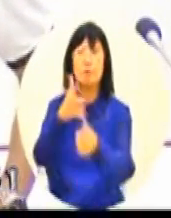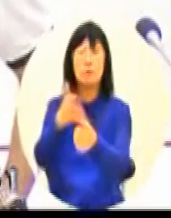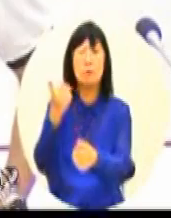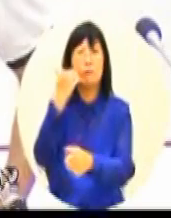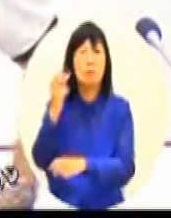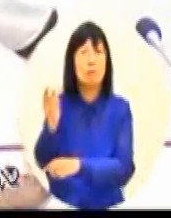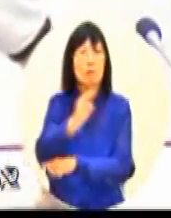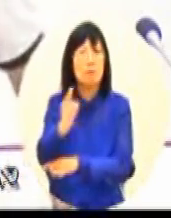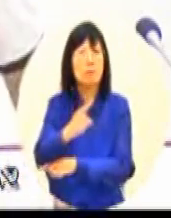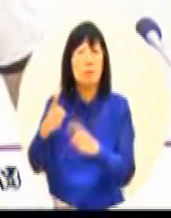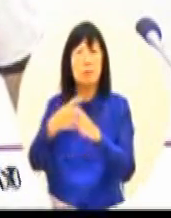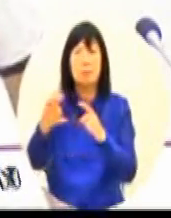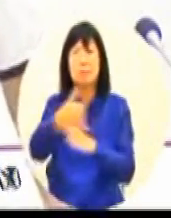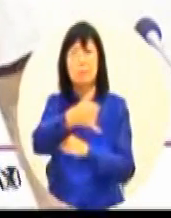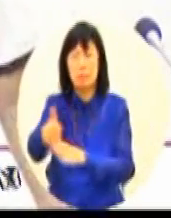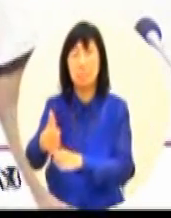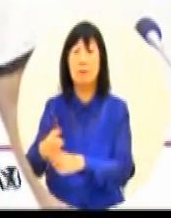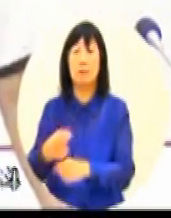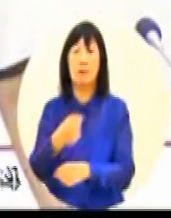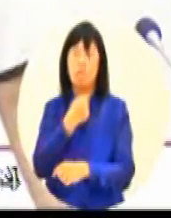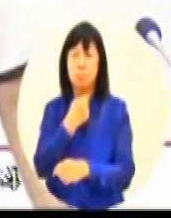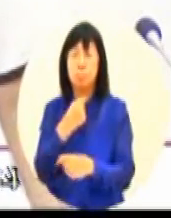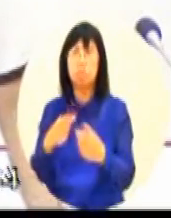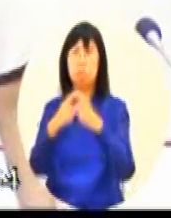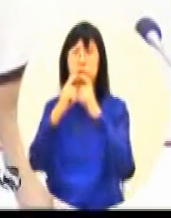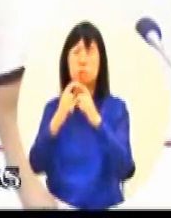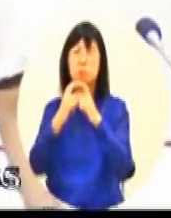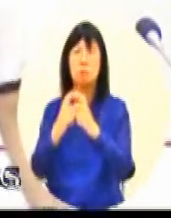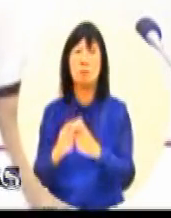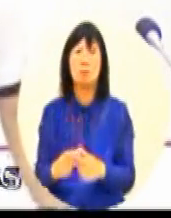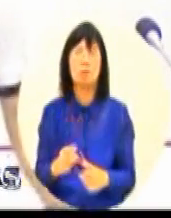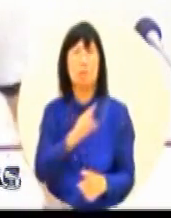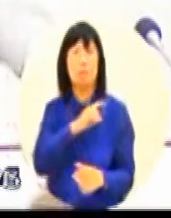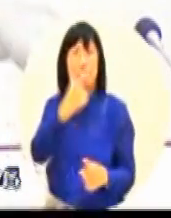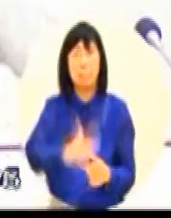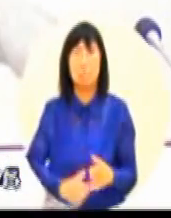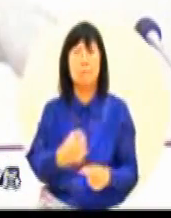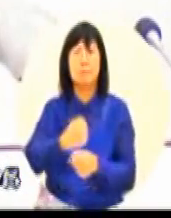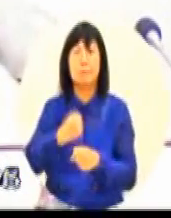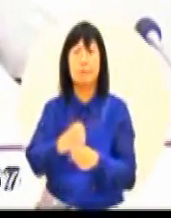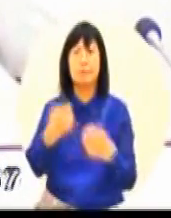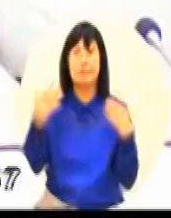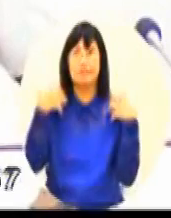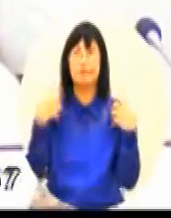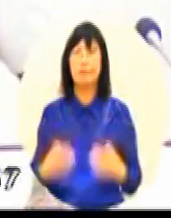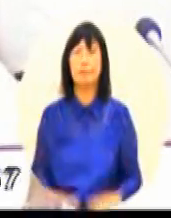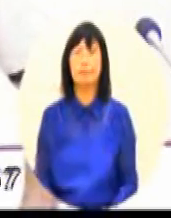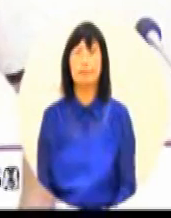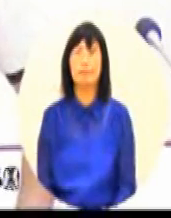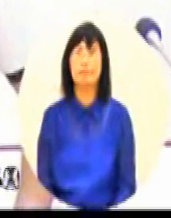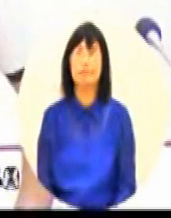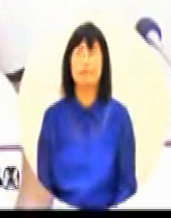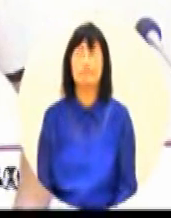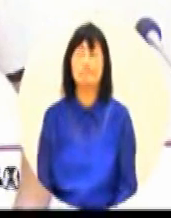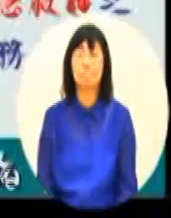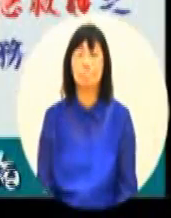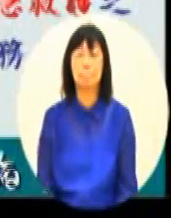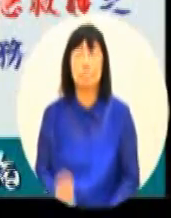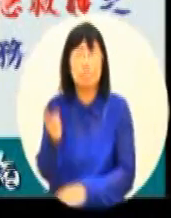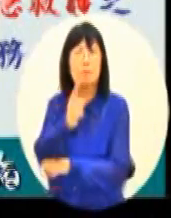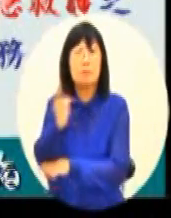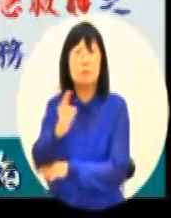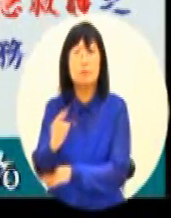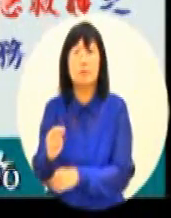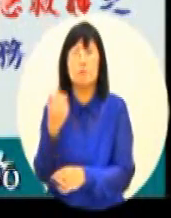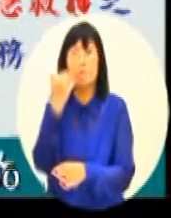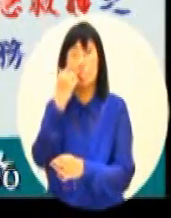疲于奔命，应回归救人本业。来，我们看一下哈，那个消防局啊，